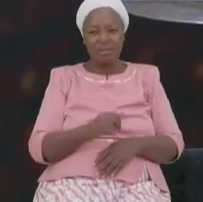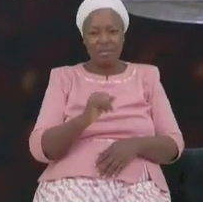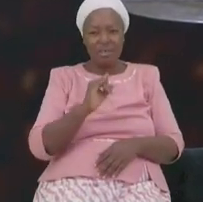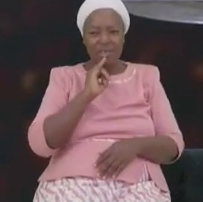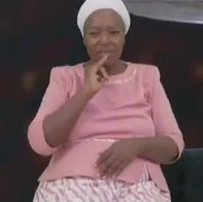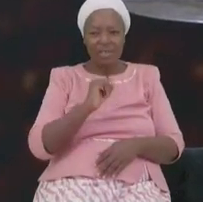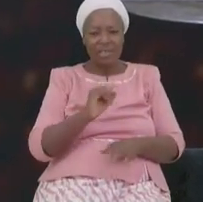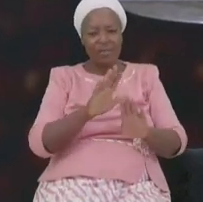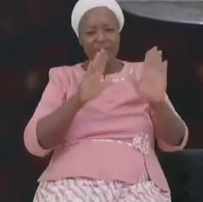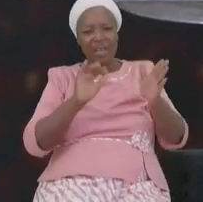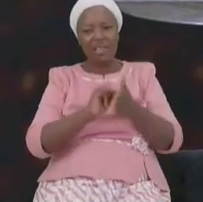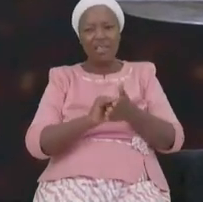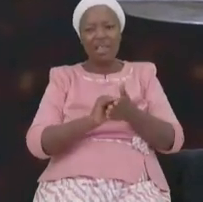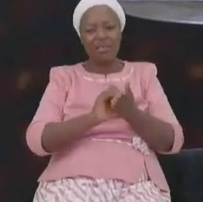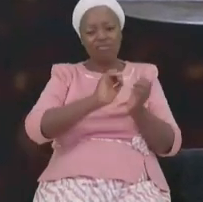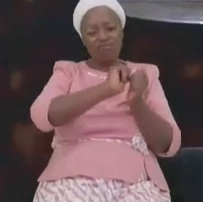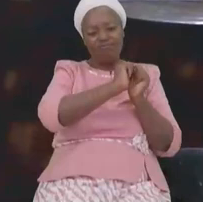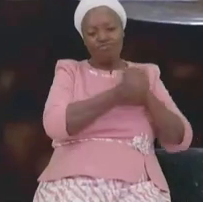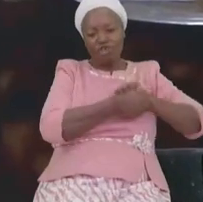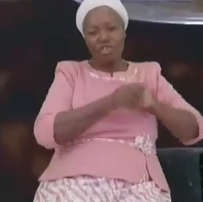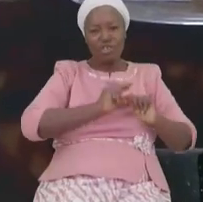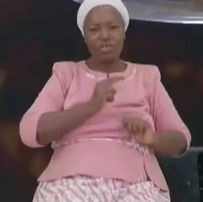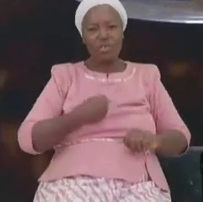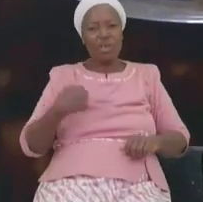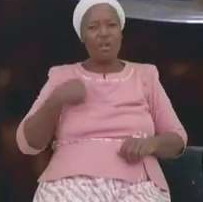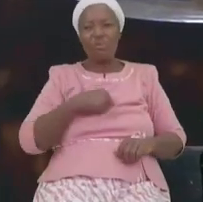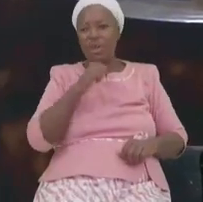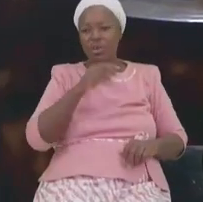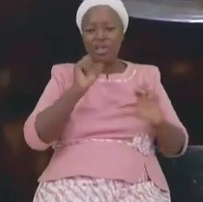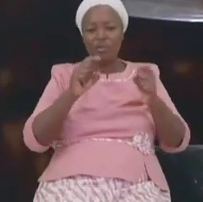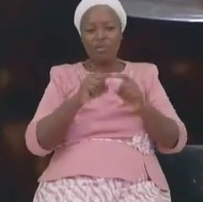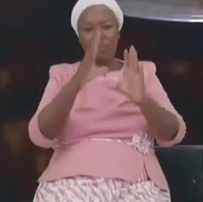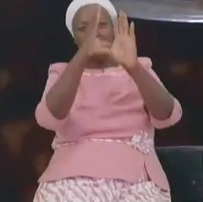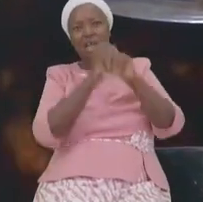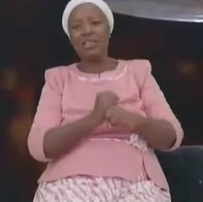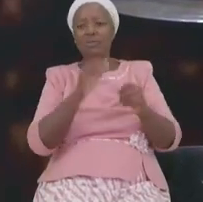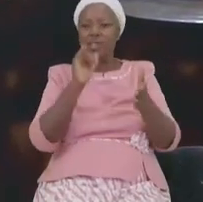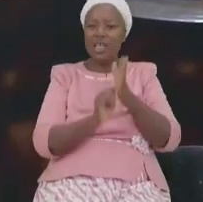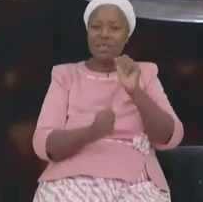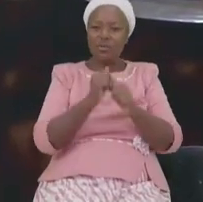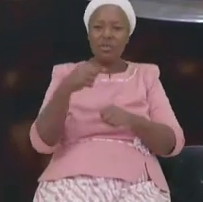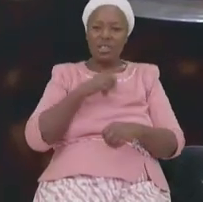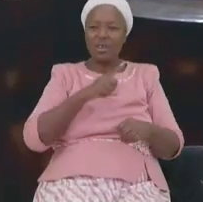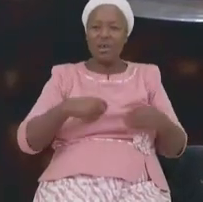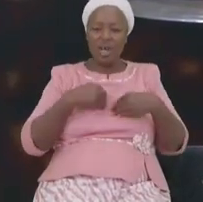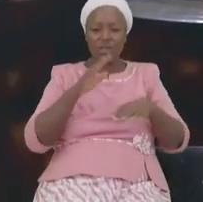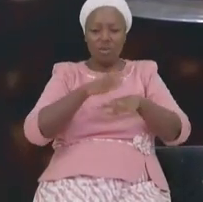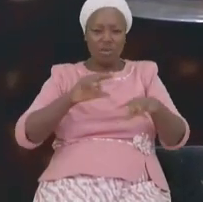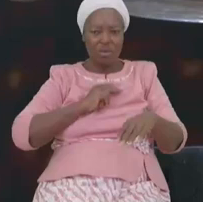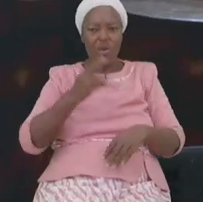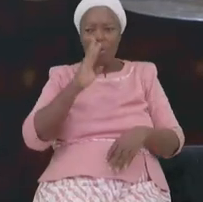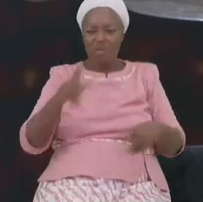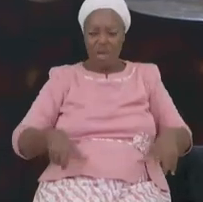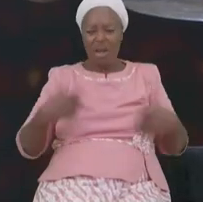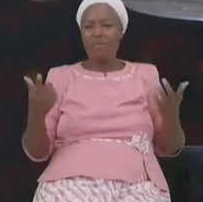nous nuit. Et nous n'arrivons pas à réaliser ce que Dieu nous a suscité. Pourquoi es-tu vivant à cet